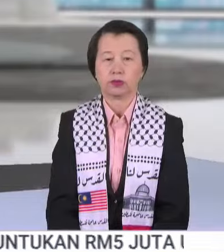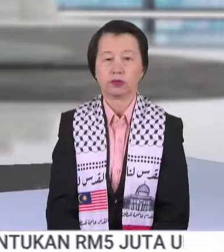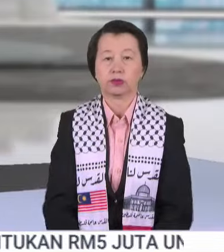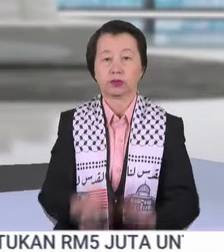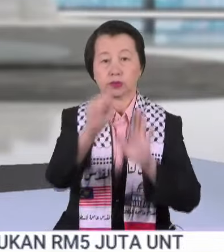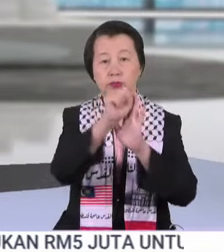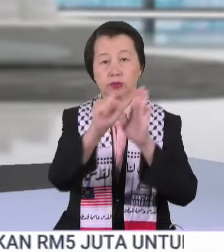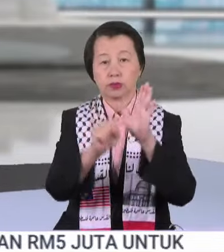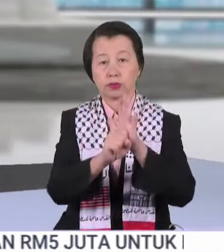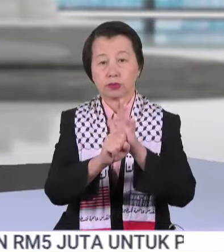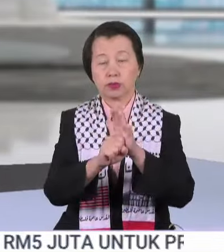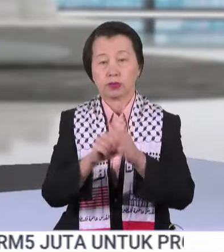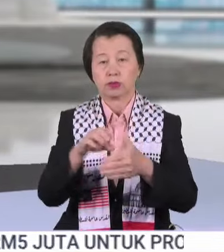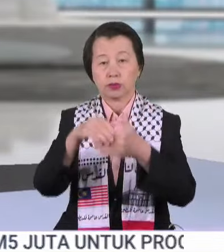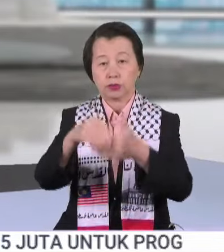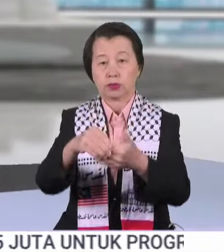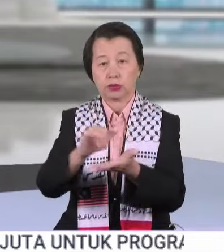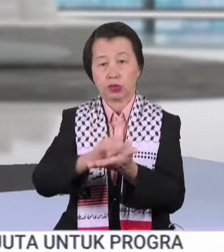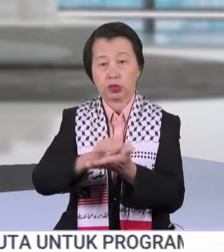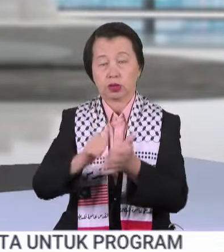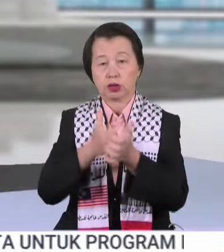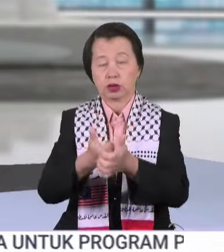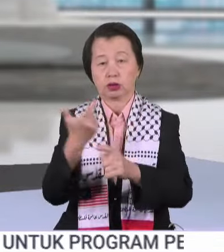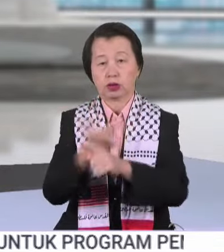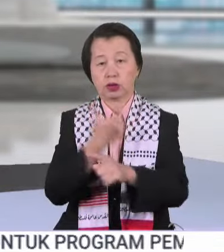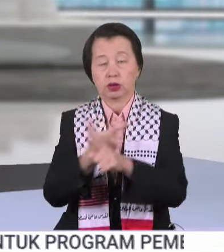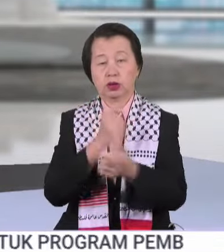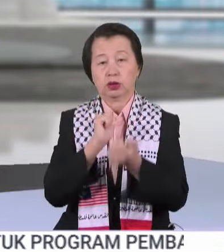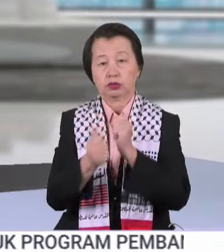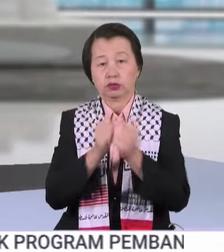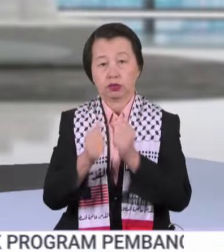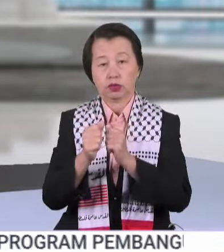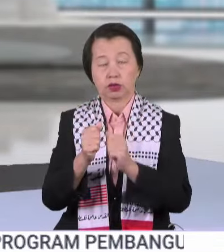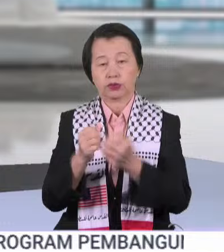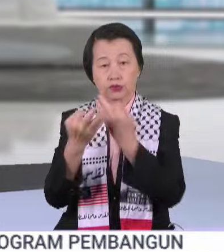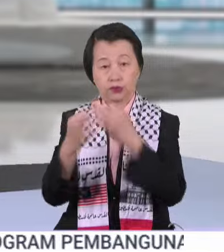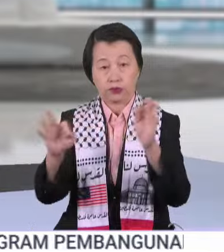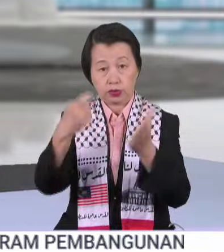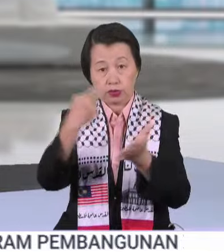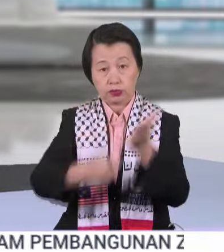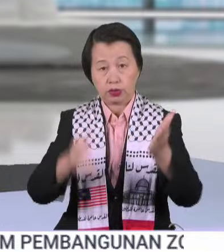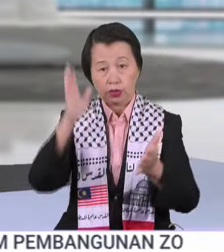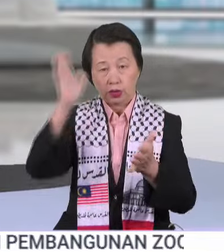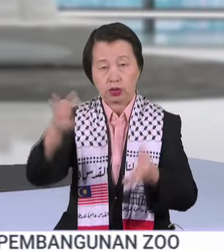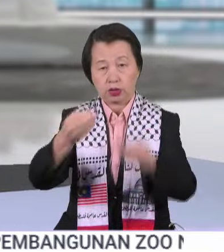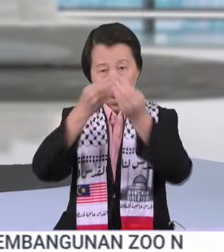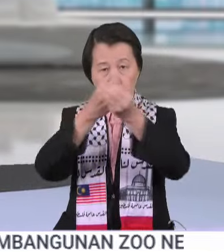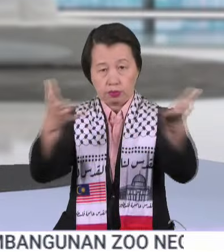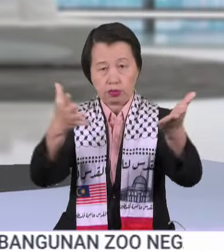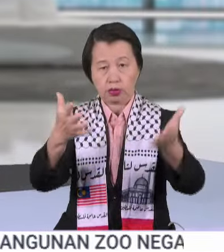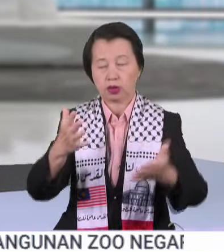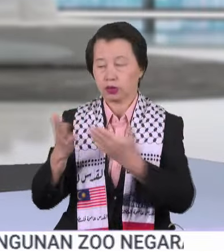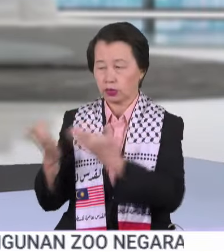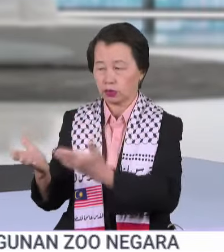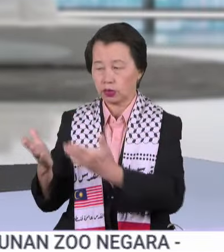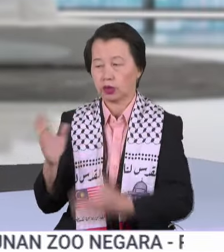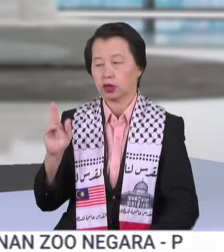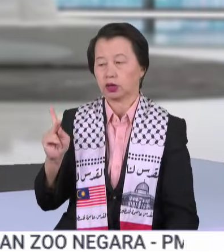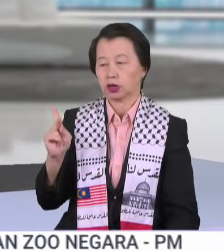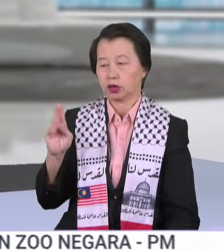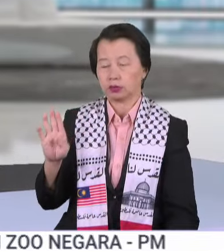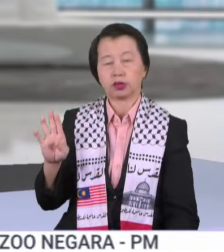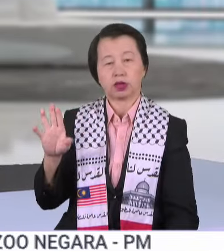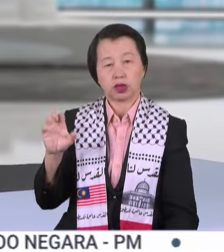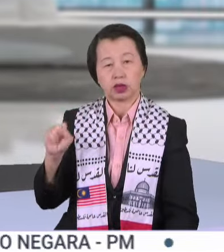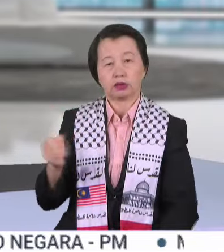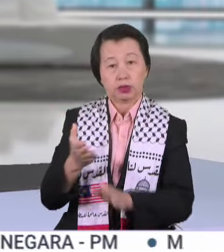syarat serta insentif yuran mengikuti latihan sukan yang diberi pelepasan Cukai bakal diumumkan oleh Kementerian belia dan sukan